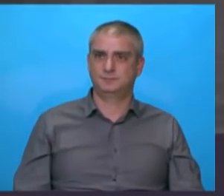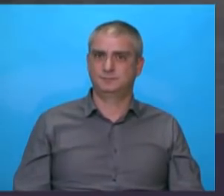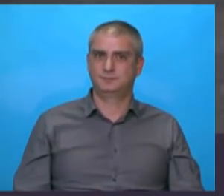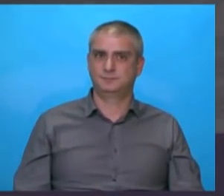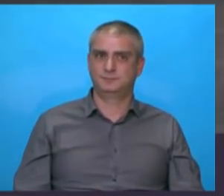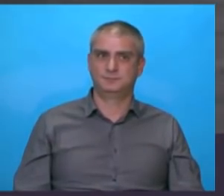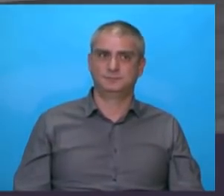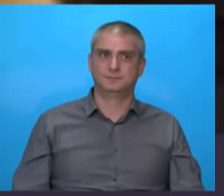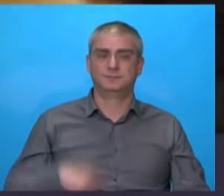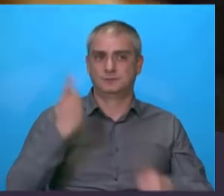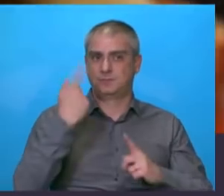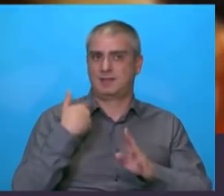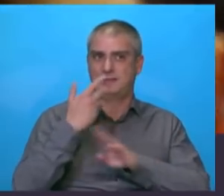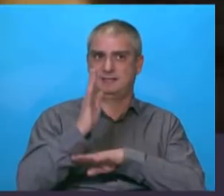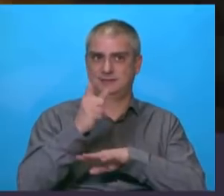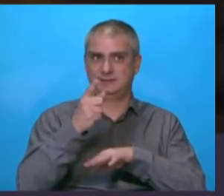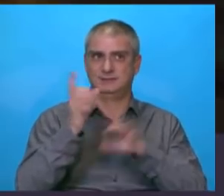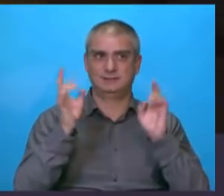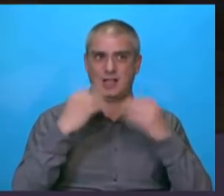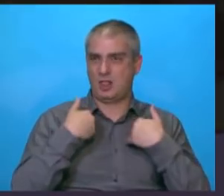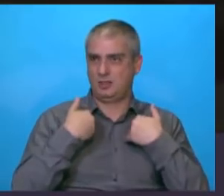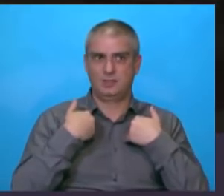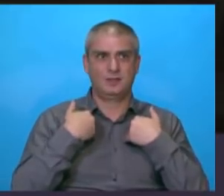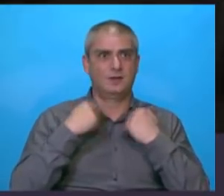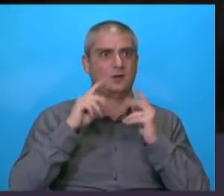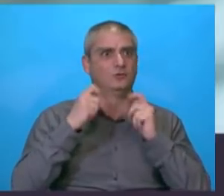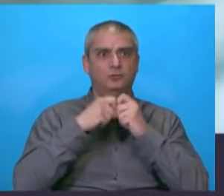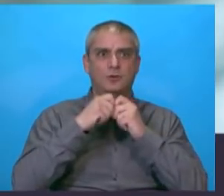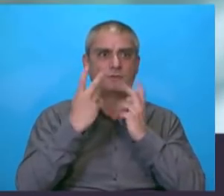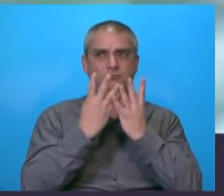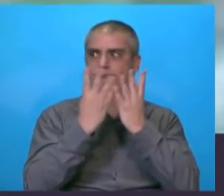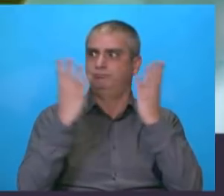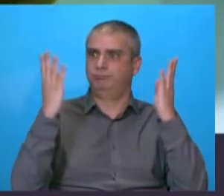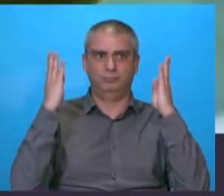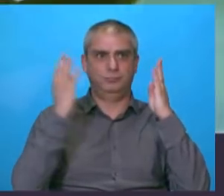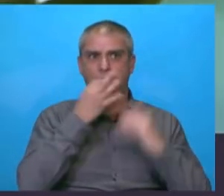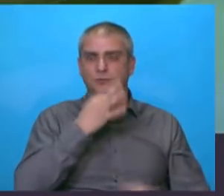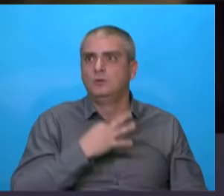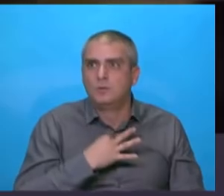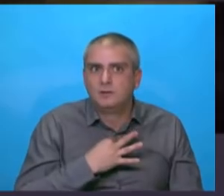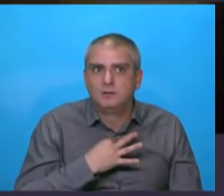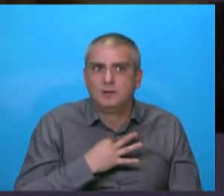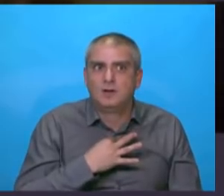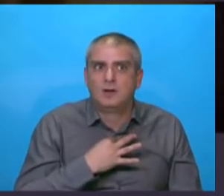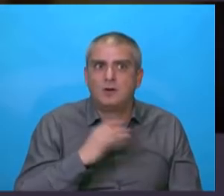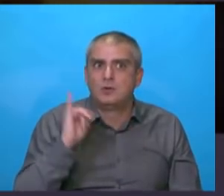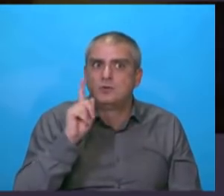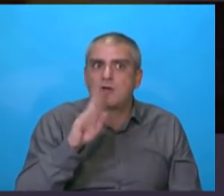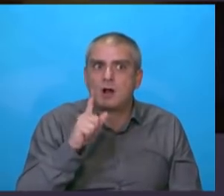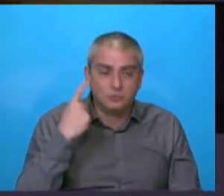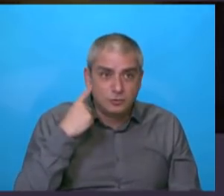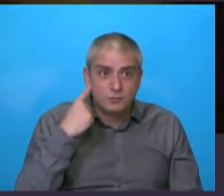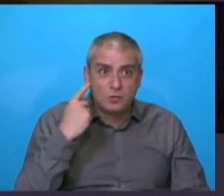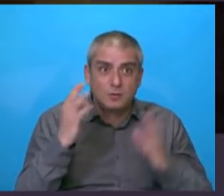יום אחד כשנכנסתי לסלון שלנו, כל השותפות עומדות שם ושאלו אותי, וואו, יובל, שמענו